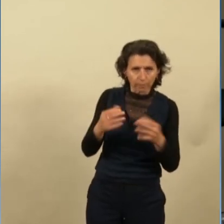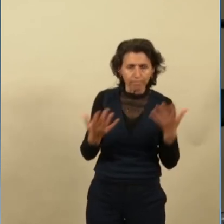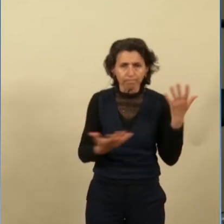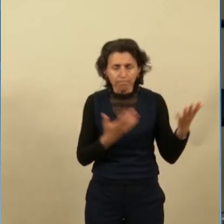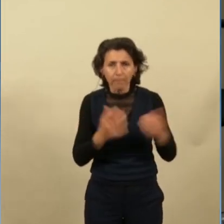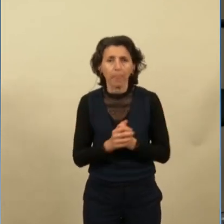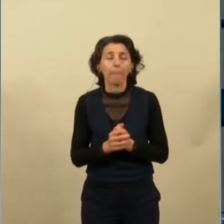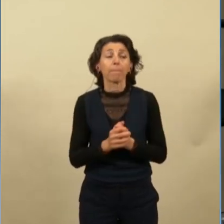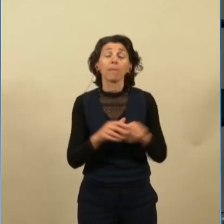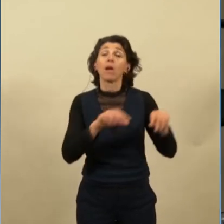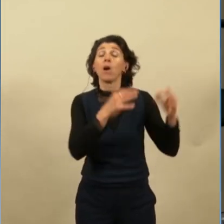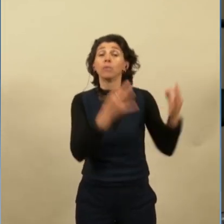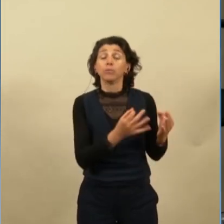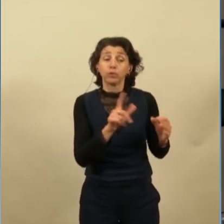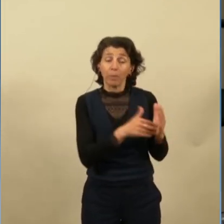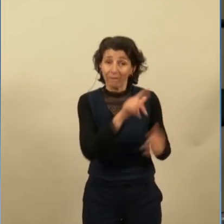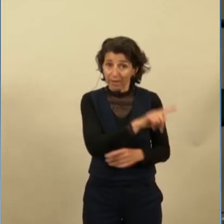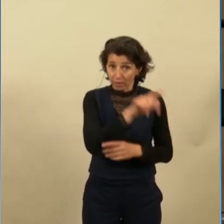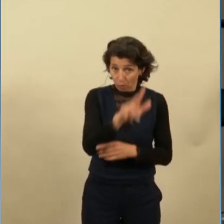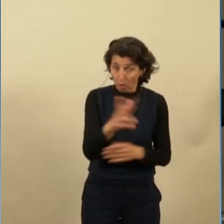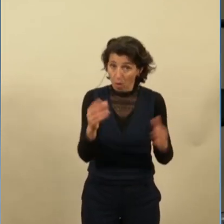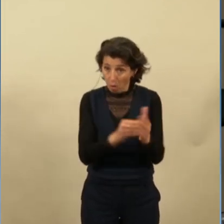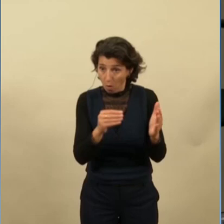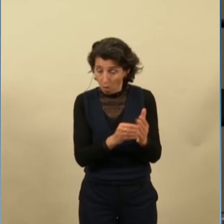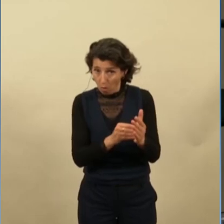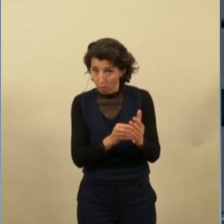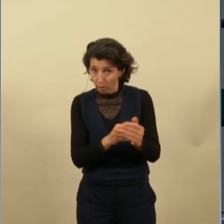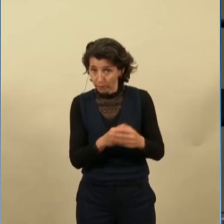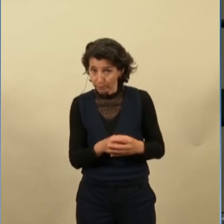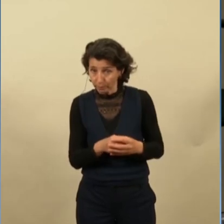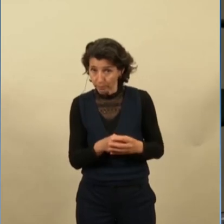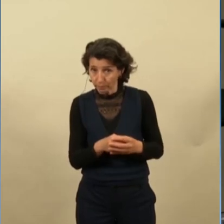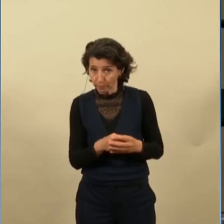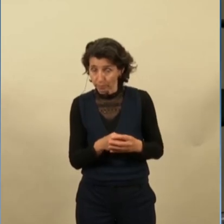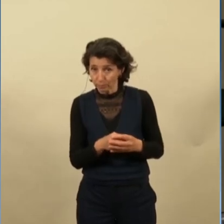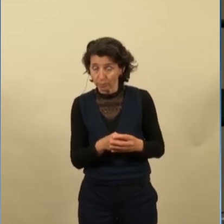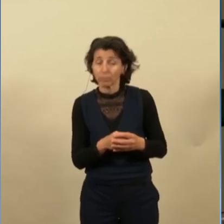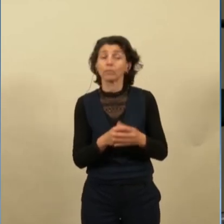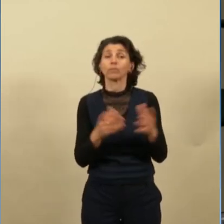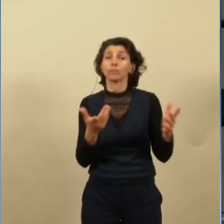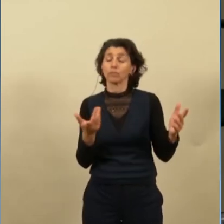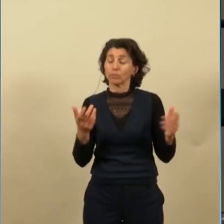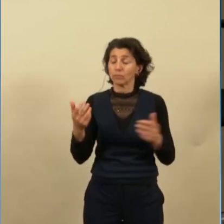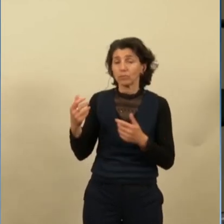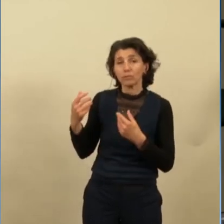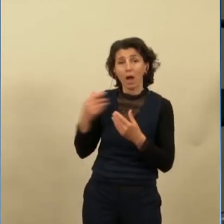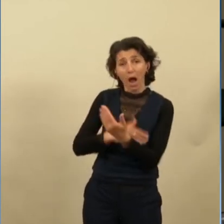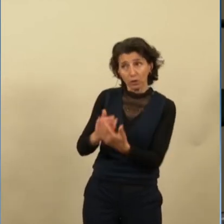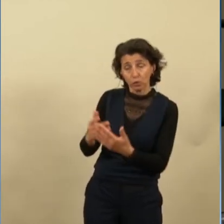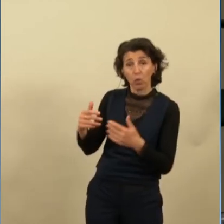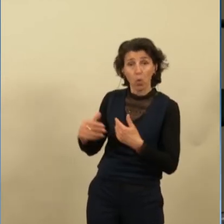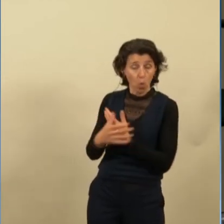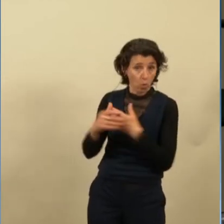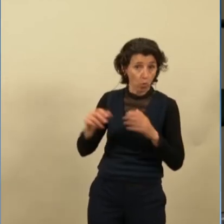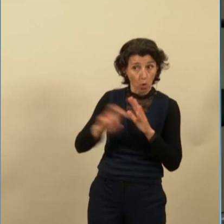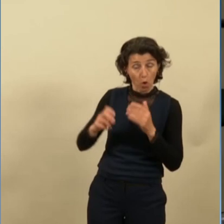intègre effectivement une nouvelle fois le produit de la vente des actions de Grenoble habitat soit cette fois